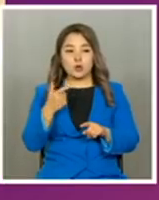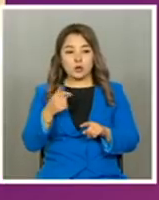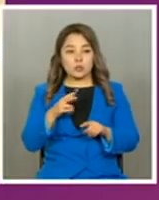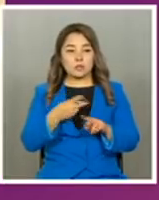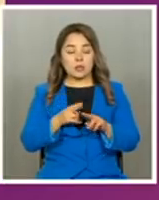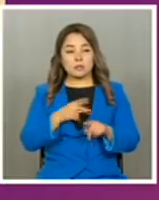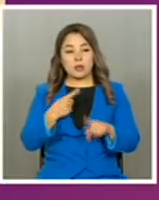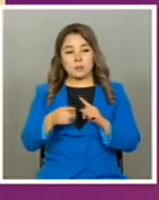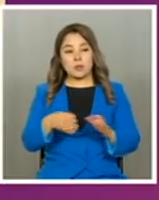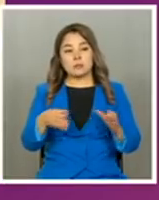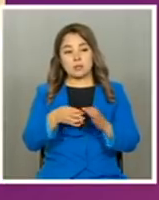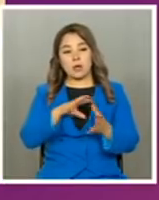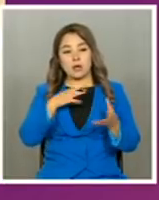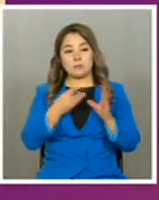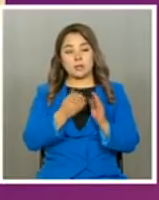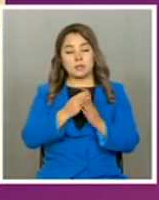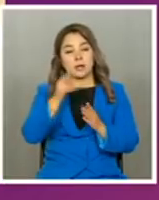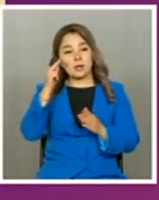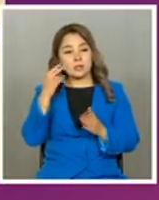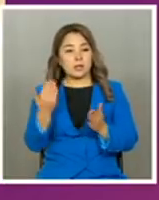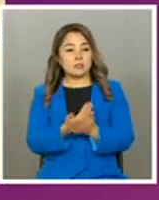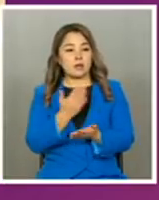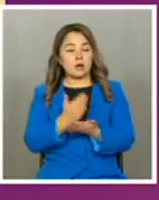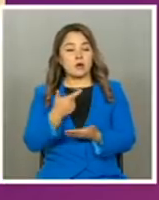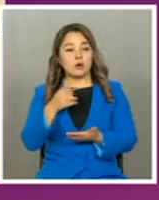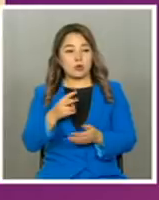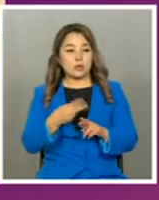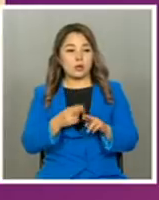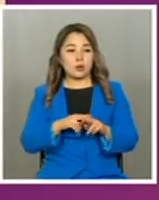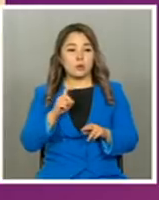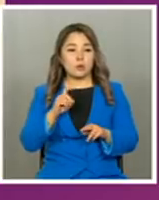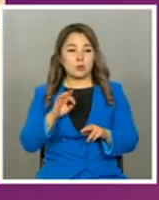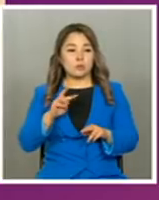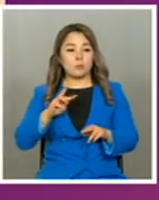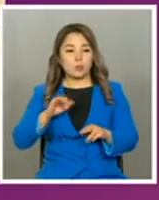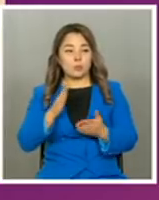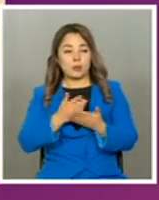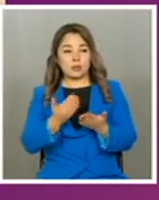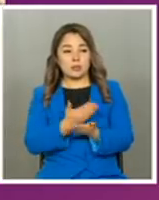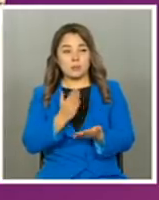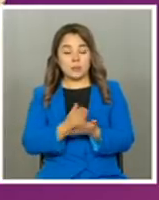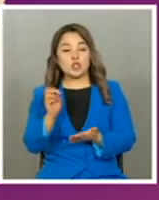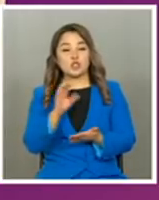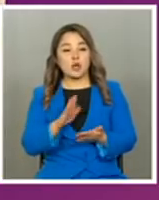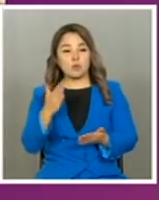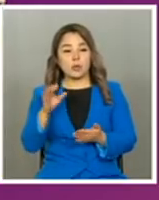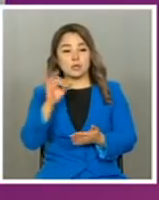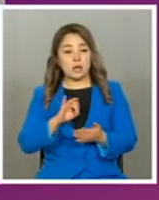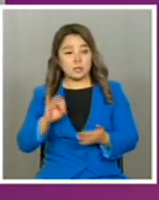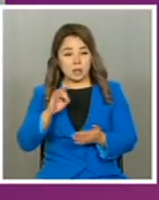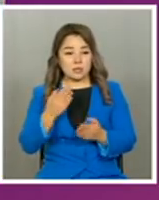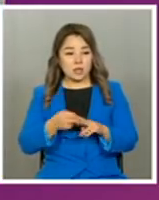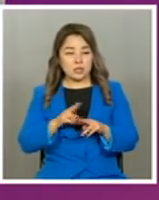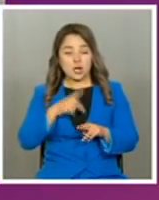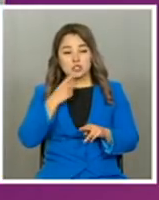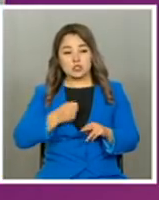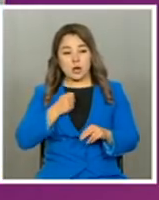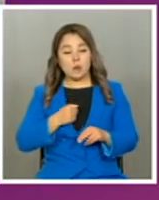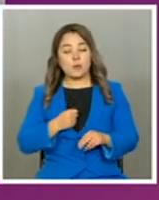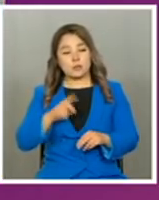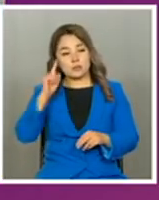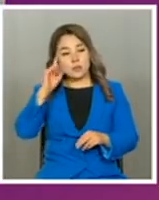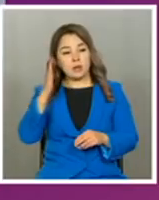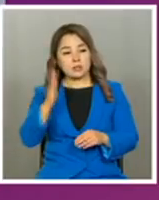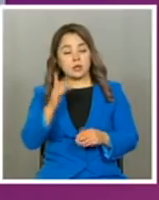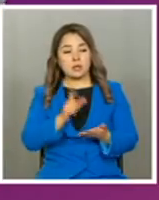қалыптаса бастады. Қытай деректерінде ғұн атауы «Хунну» деп берілген. Олар Еуразия тарихында жауынгерлік даңқымен атағы